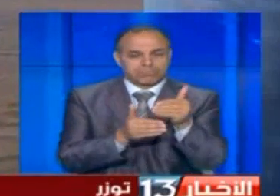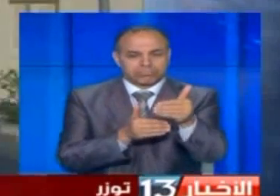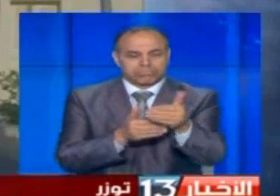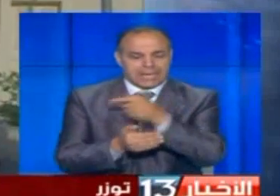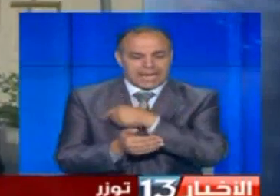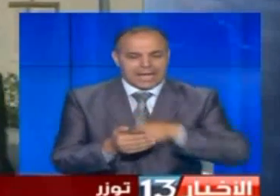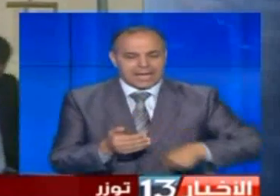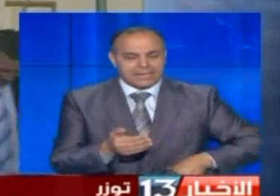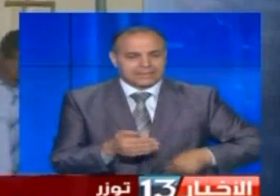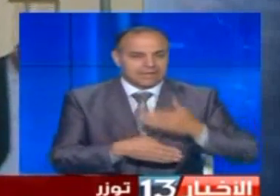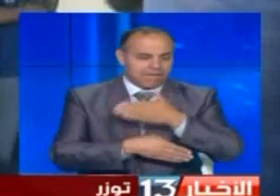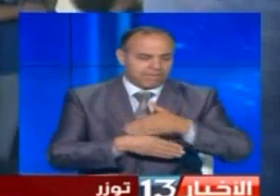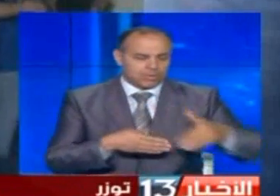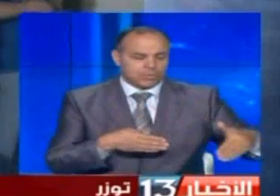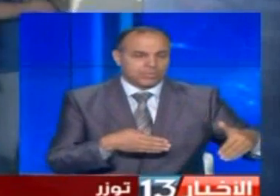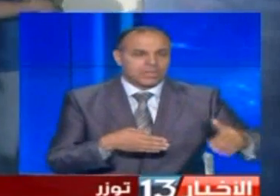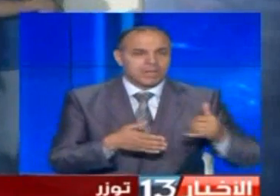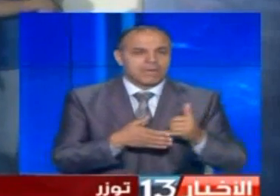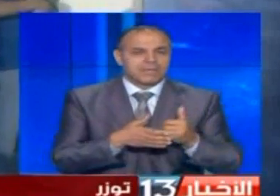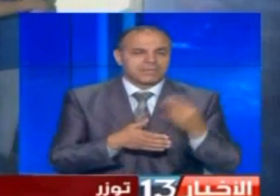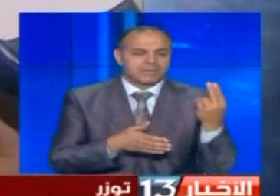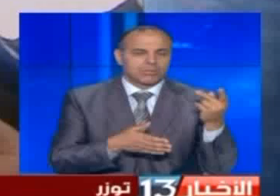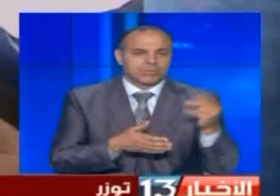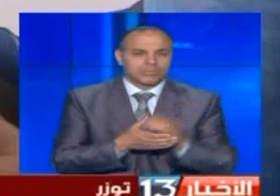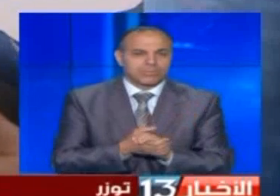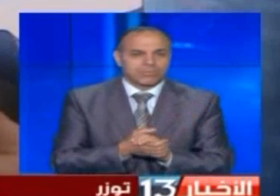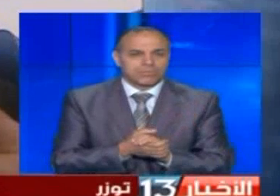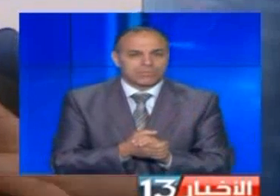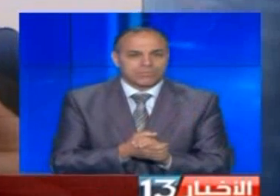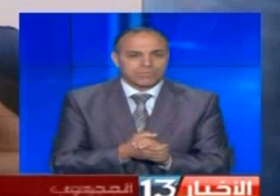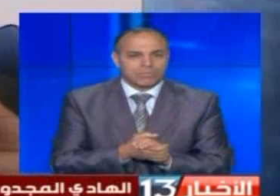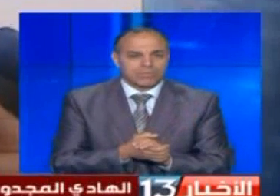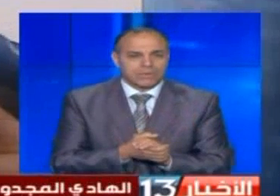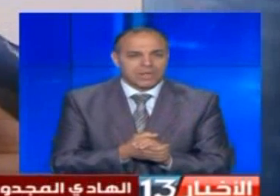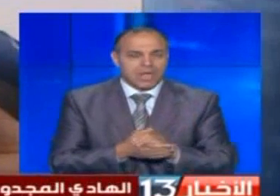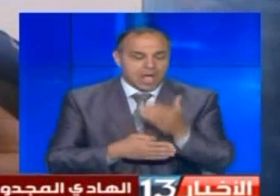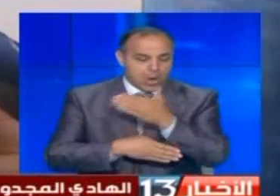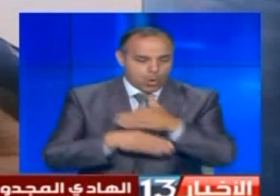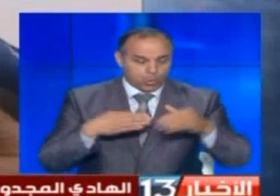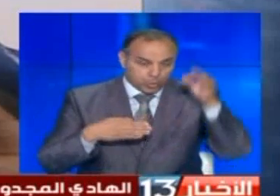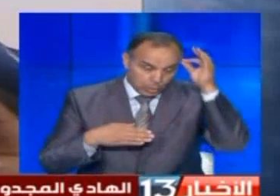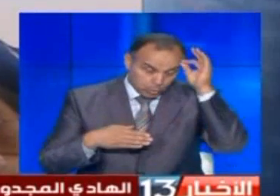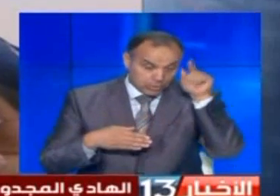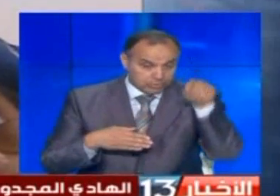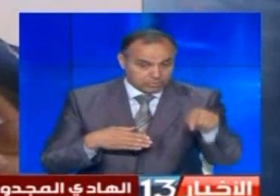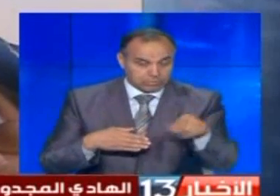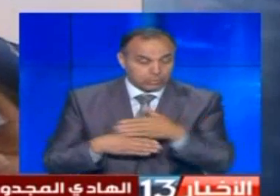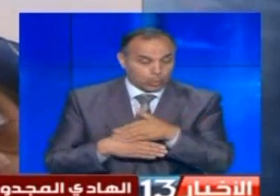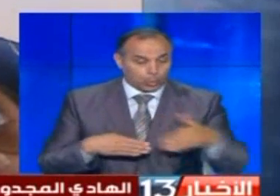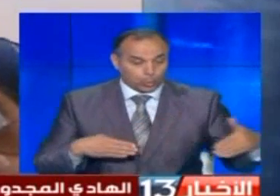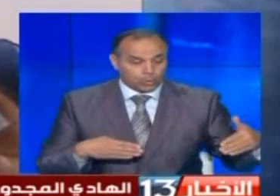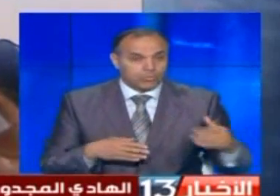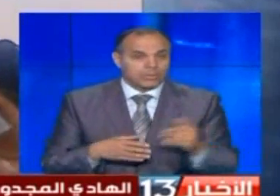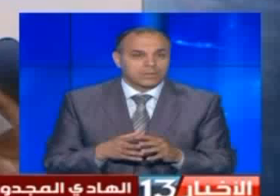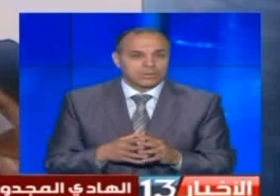للحرس الوطني فج بوزيان بمعتمدية مغزى. حسن، الأول متاع تونس هي حدودنا، معناها